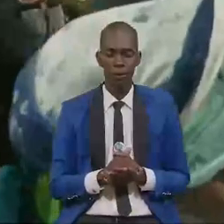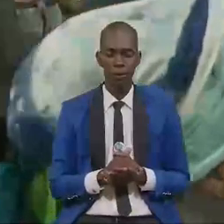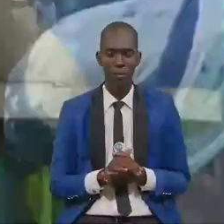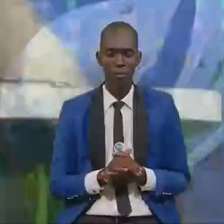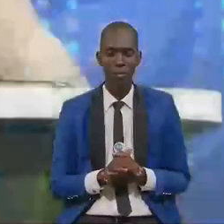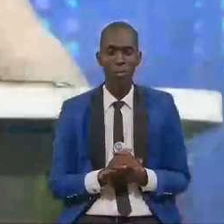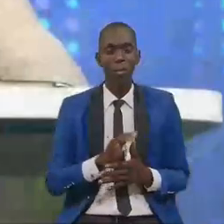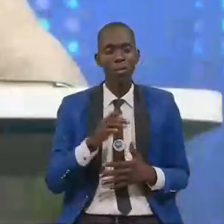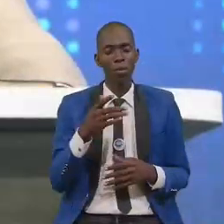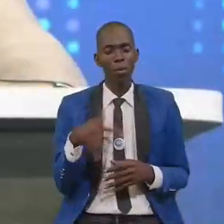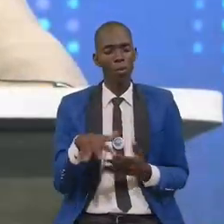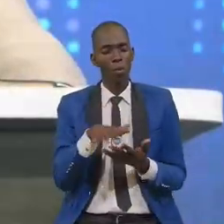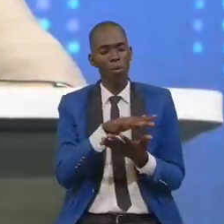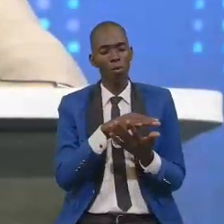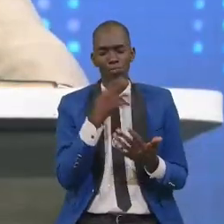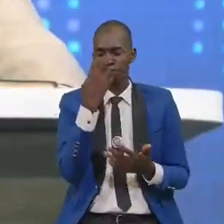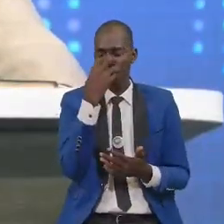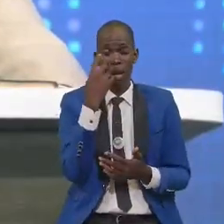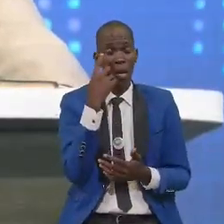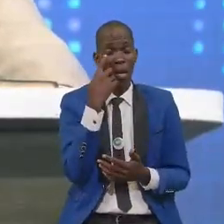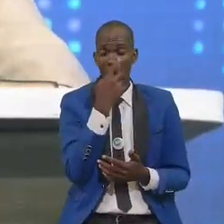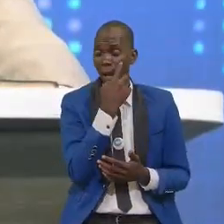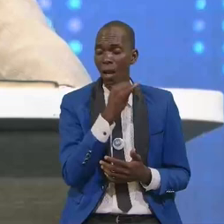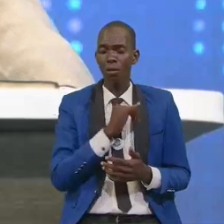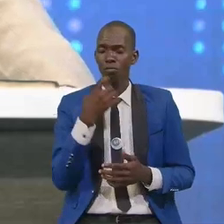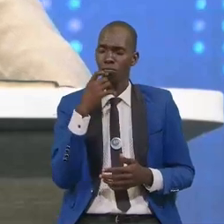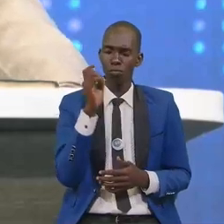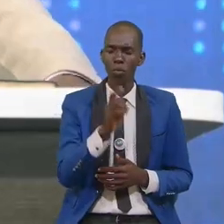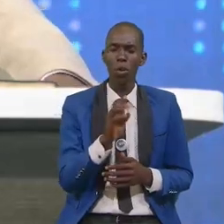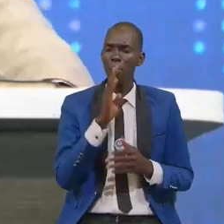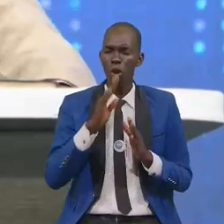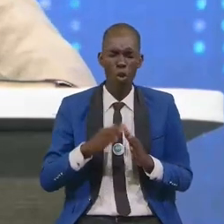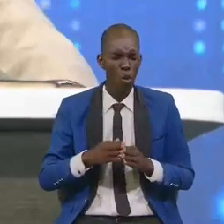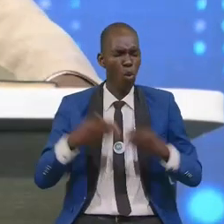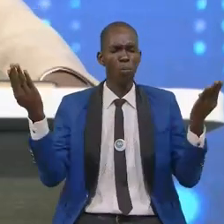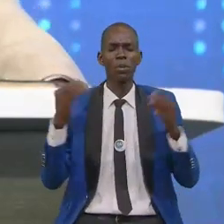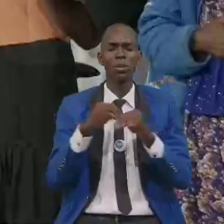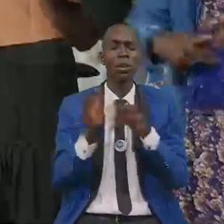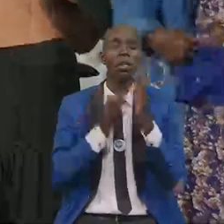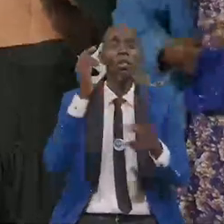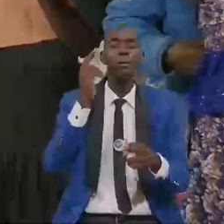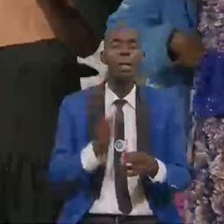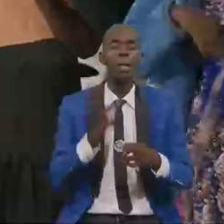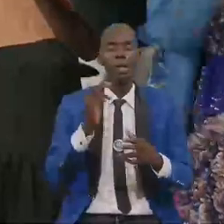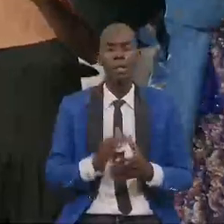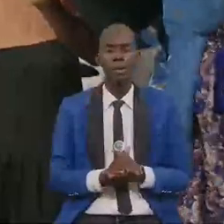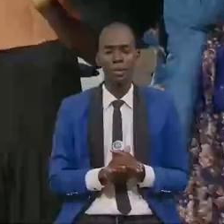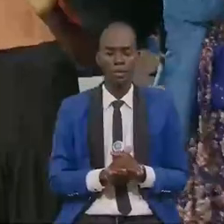que ses yeux aveugles je vous commande soyez ouvert au nom de Jésus